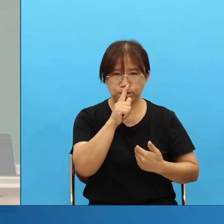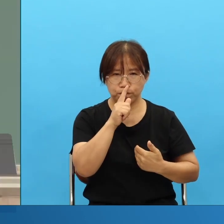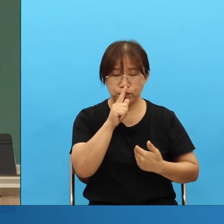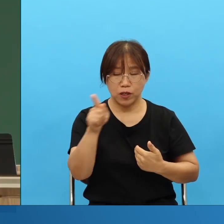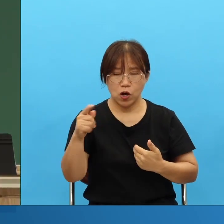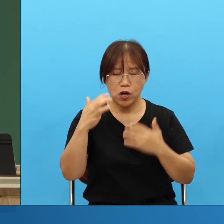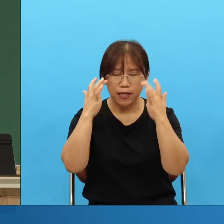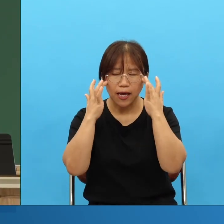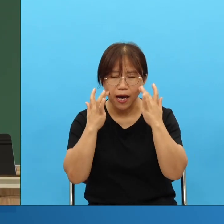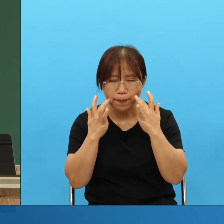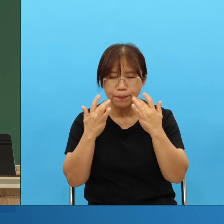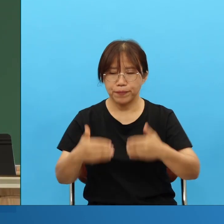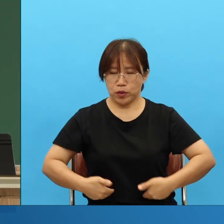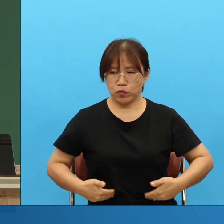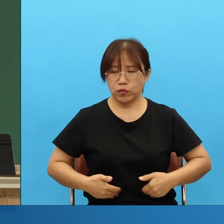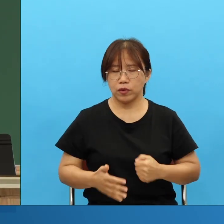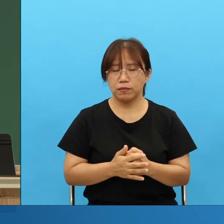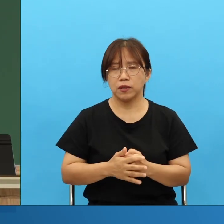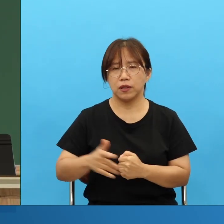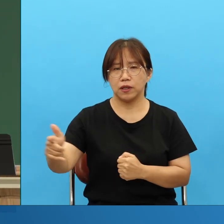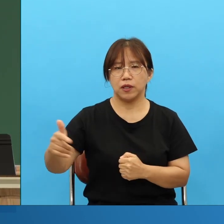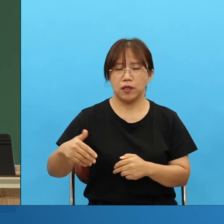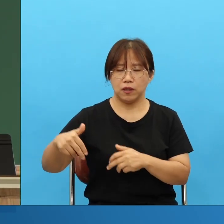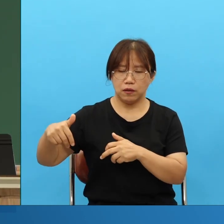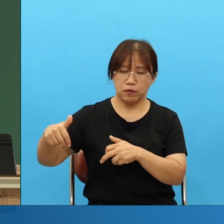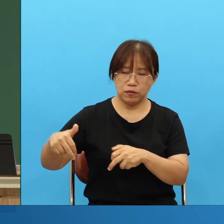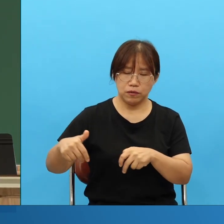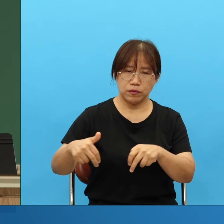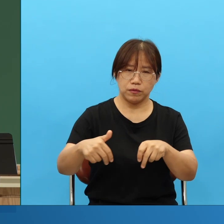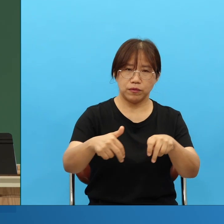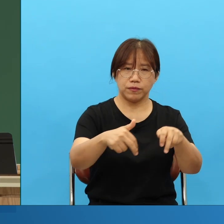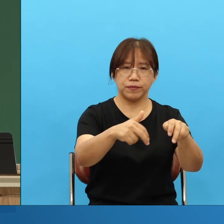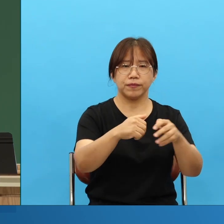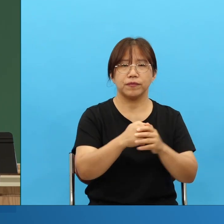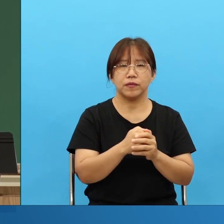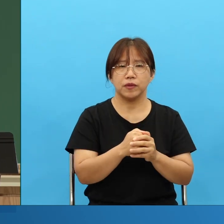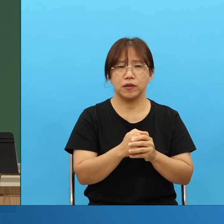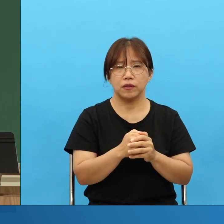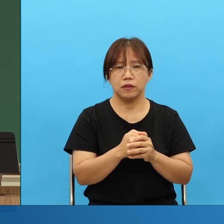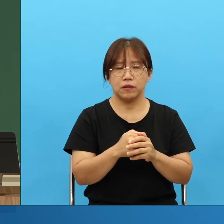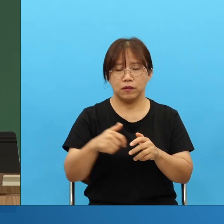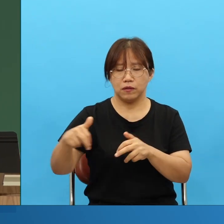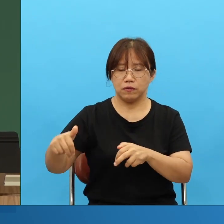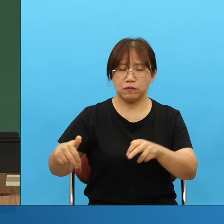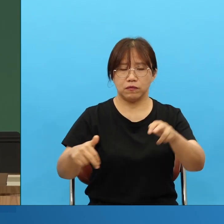내라고. 근데 이 친구가 올라가다가 저를 이제 여기서 처리하시죠.